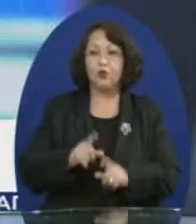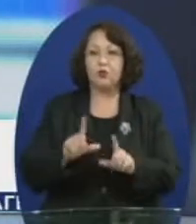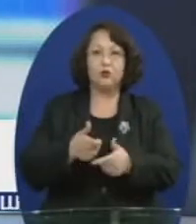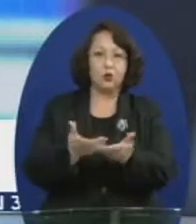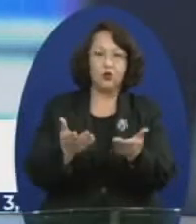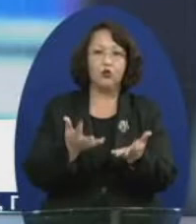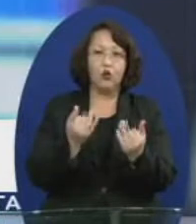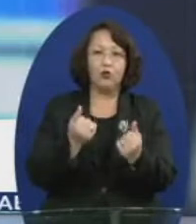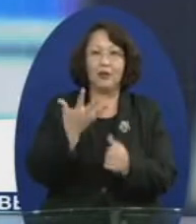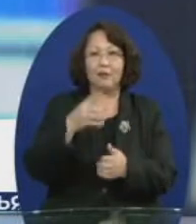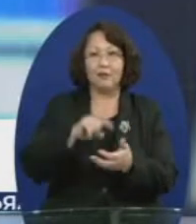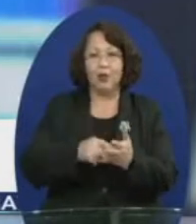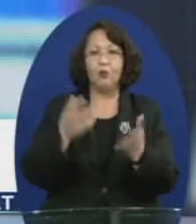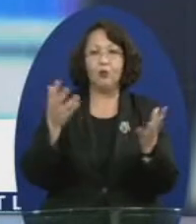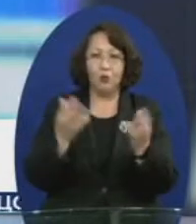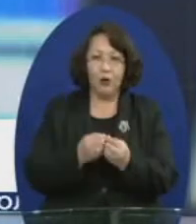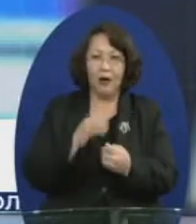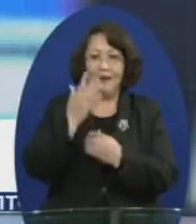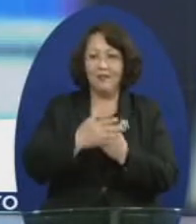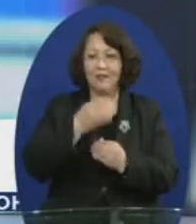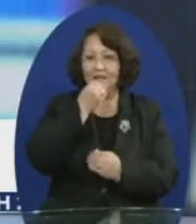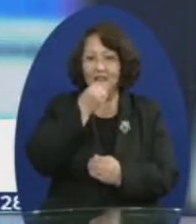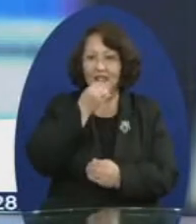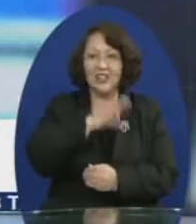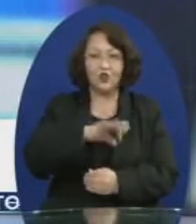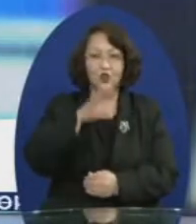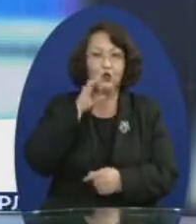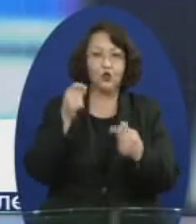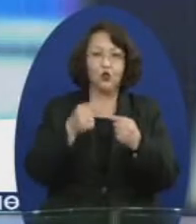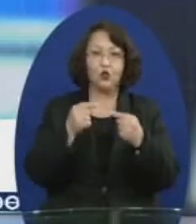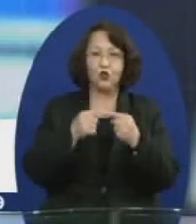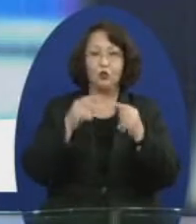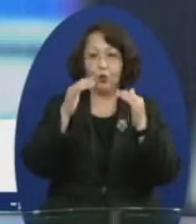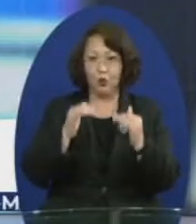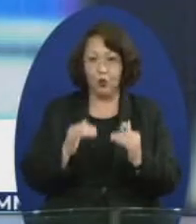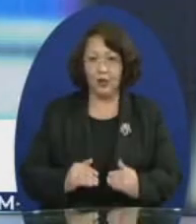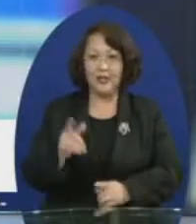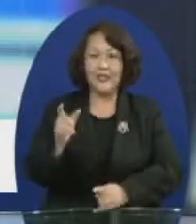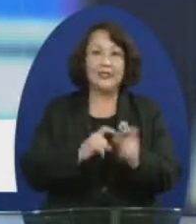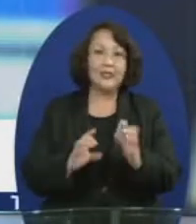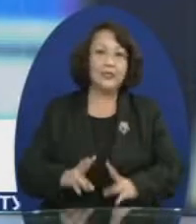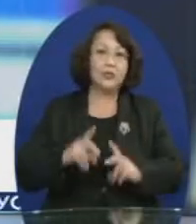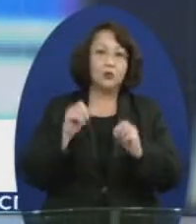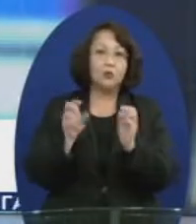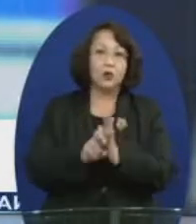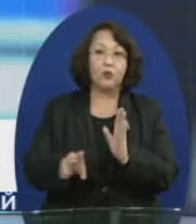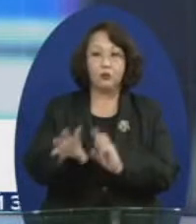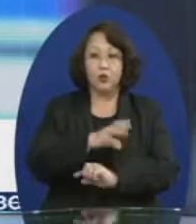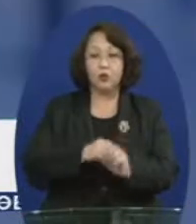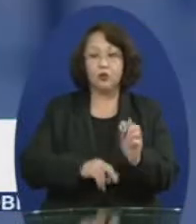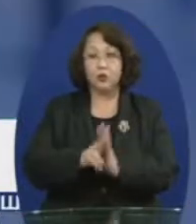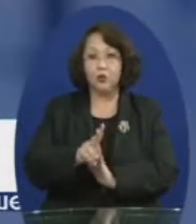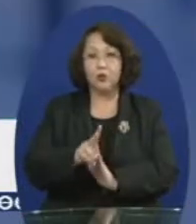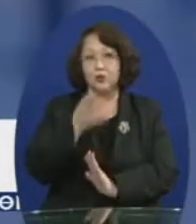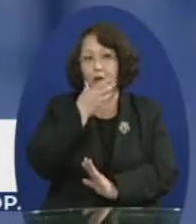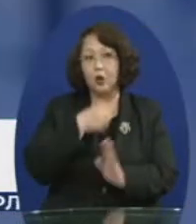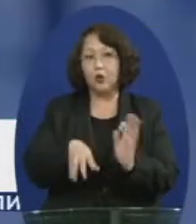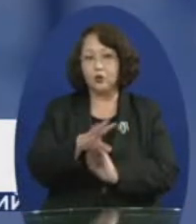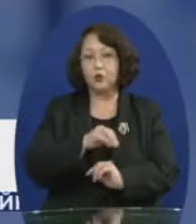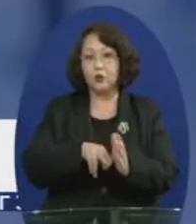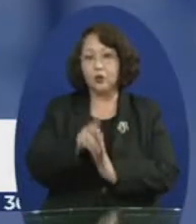дахин буурах юм. За үр дүнд нь авилга, ашиг сонирхлын зөрчил буурч эдийн засаг сайжрах таатай орчин бүрдэнэ гэж үзэж байна.